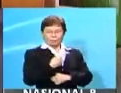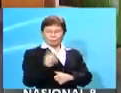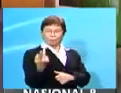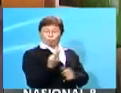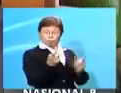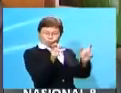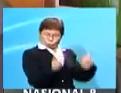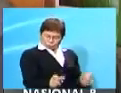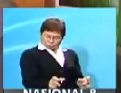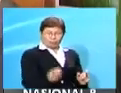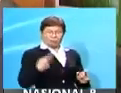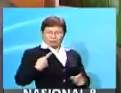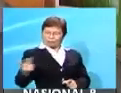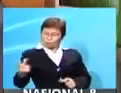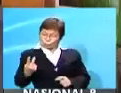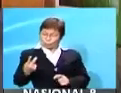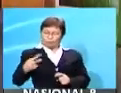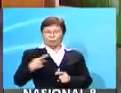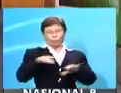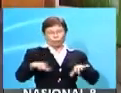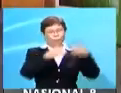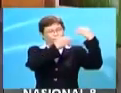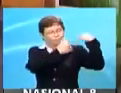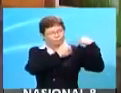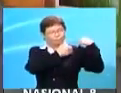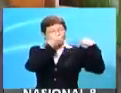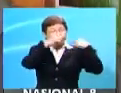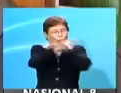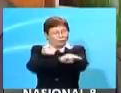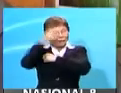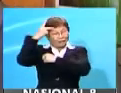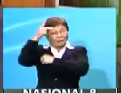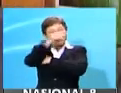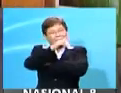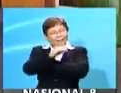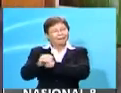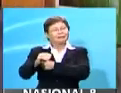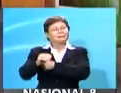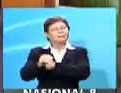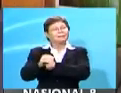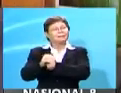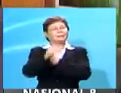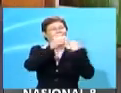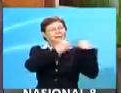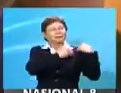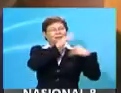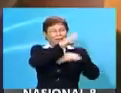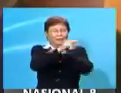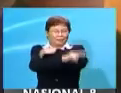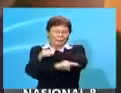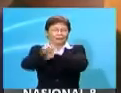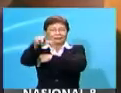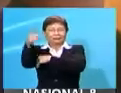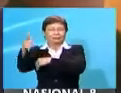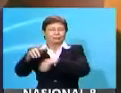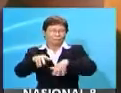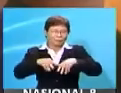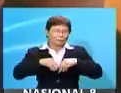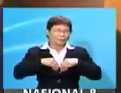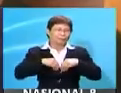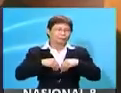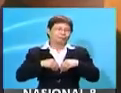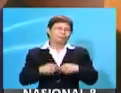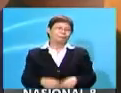melaksanakan tanggungjawab untuk bukan saja Negeri Kelantan tetapi juga negeri-negeri lain menerima in dengan